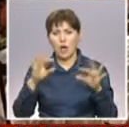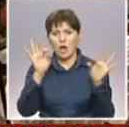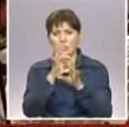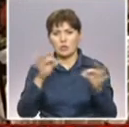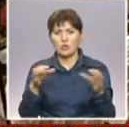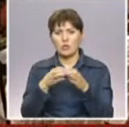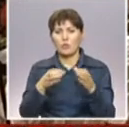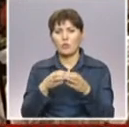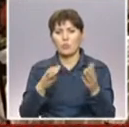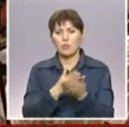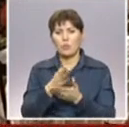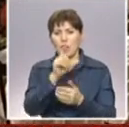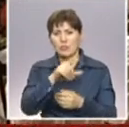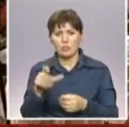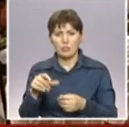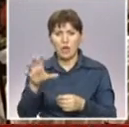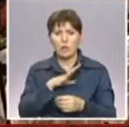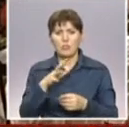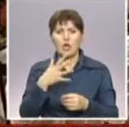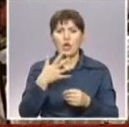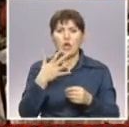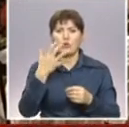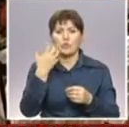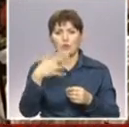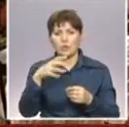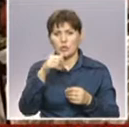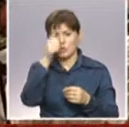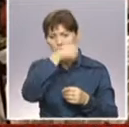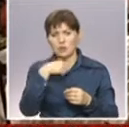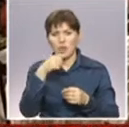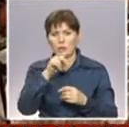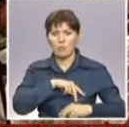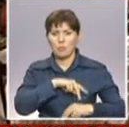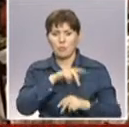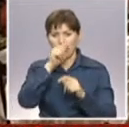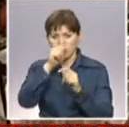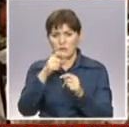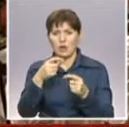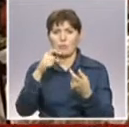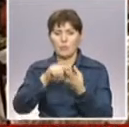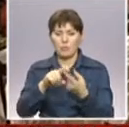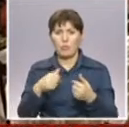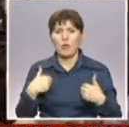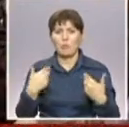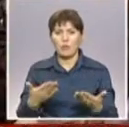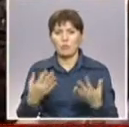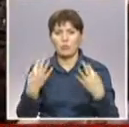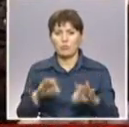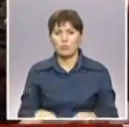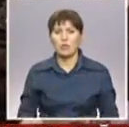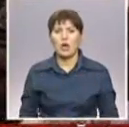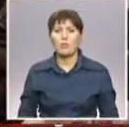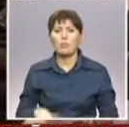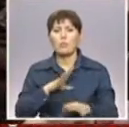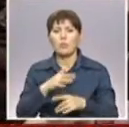қызметкерлерін 550 жылдыққа шыққан мерекелік медальмен құттықтаған болатын. Соны сіздердің алдарыңызда табыс етуге рұқсат етіңіздер. Саф таза